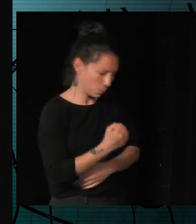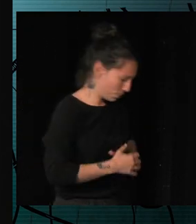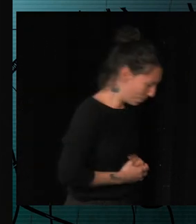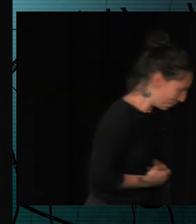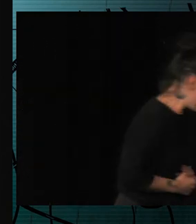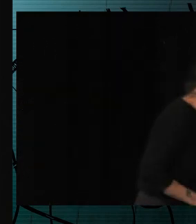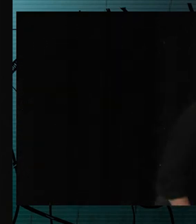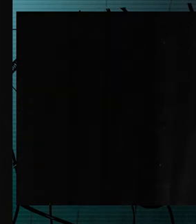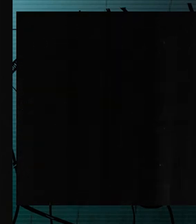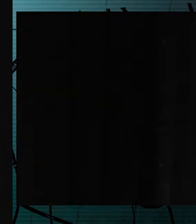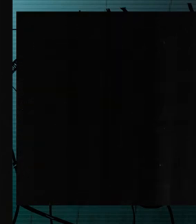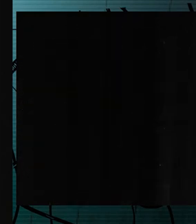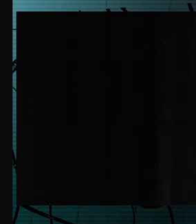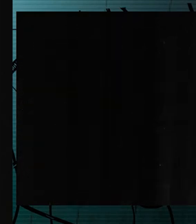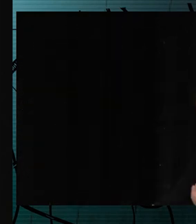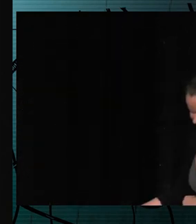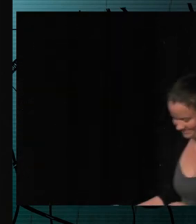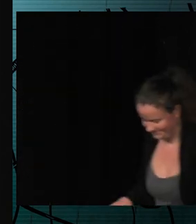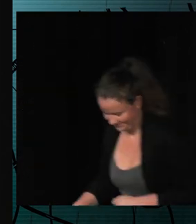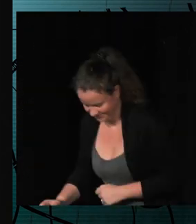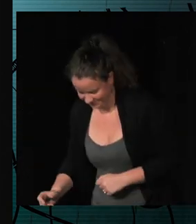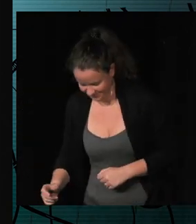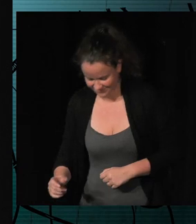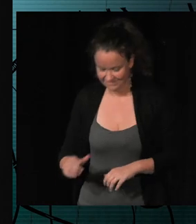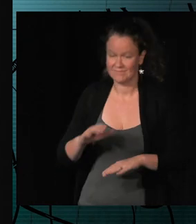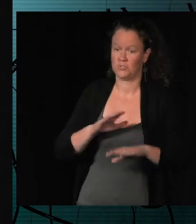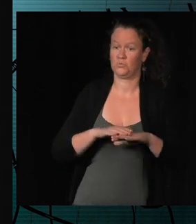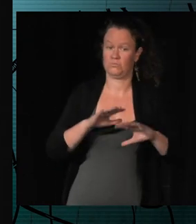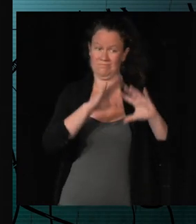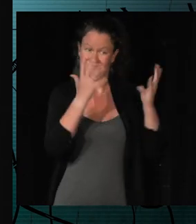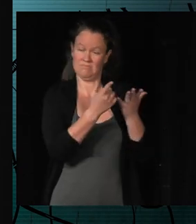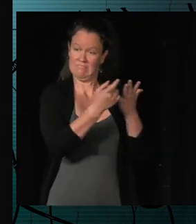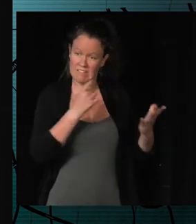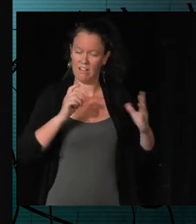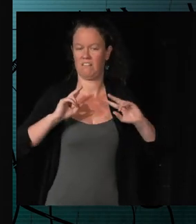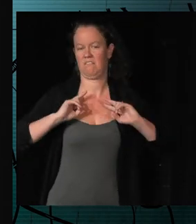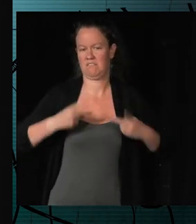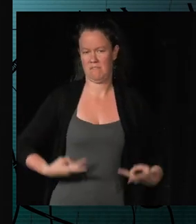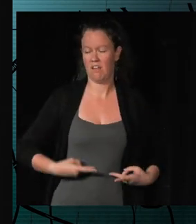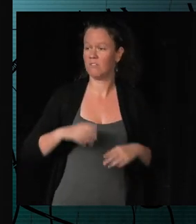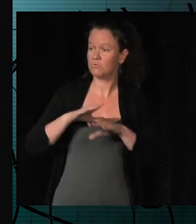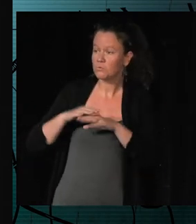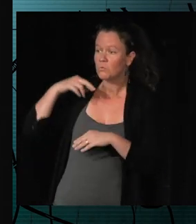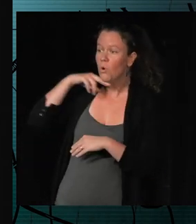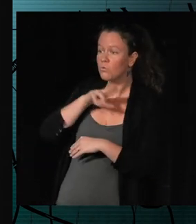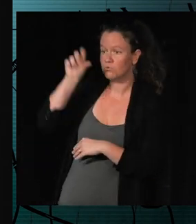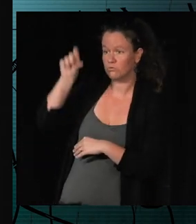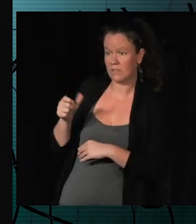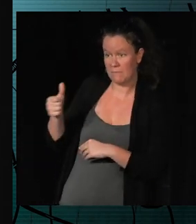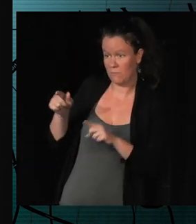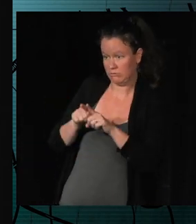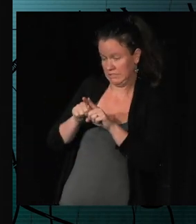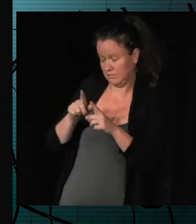fait le truc c'est que je trouve que Rose elle est exactement sur cette pente au début elle en fait elle fonctionne de manière complètement irrationnelle c'està dire que sa